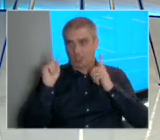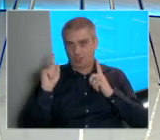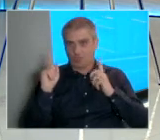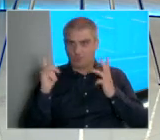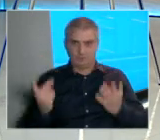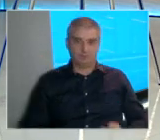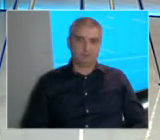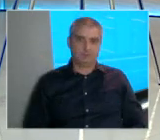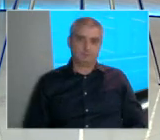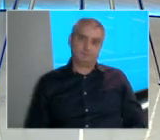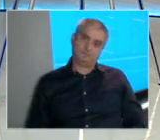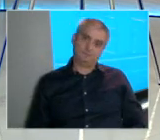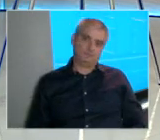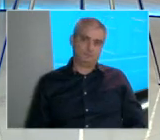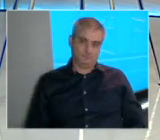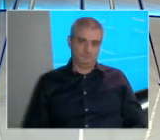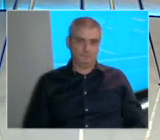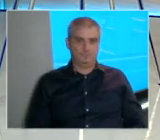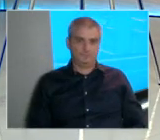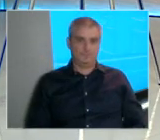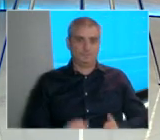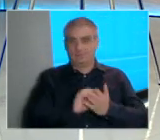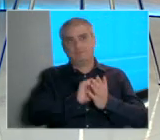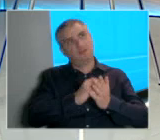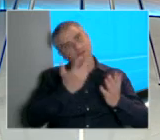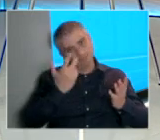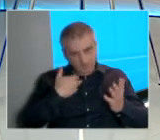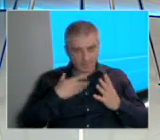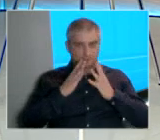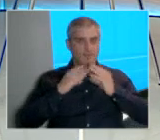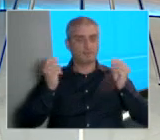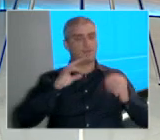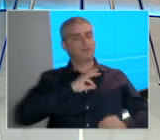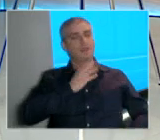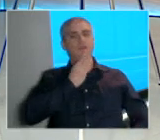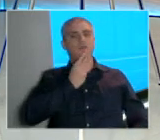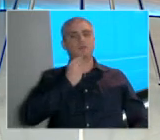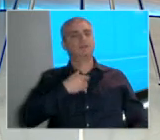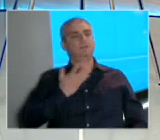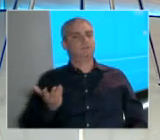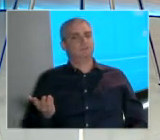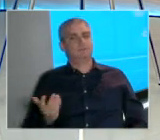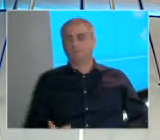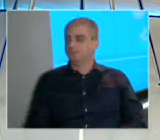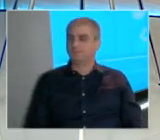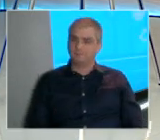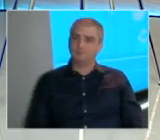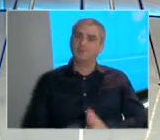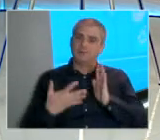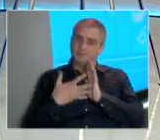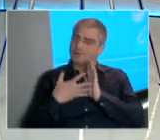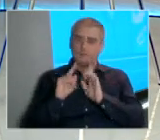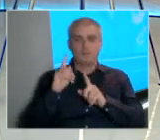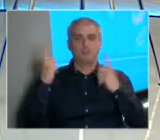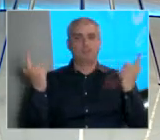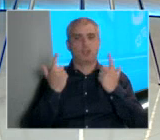מהותי, את חגי הנוצרים, אז חלילה אנחנו נאבד מיהדותנו ומצביוננו. אני חושב שהביקורת הולכת לאלה